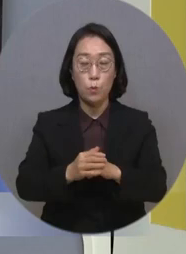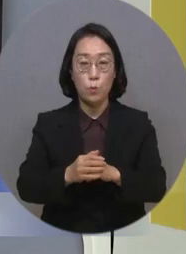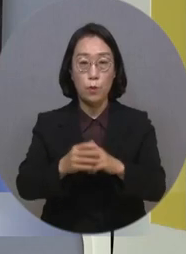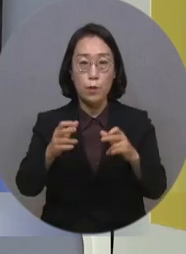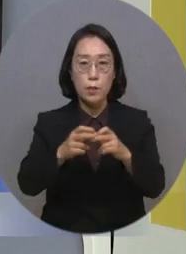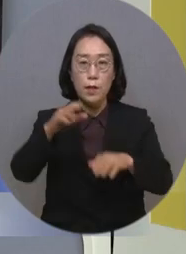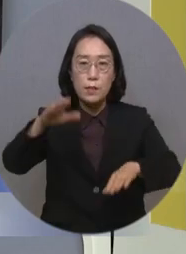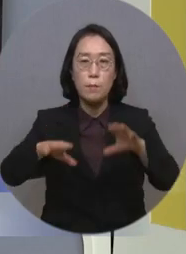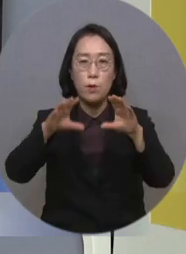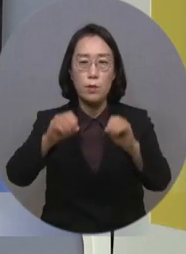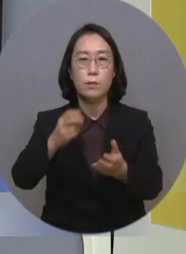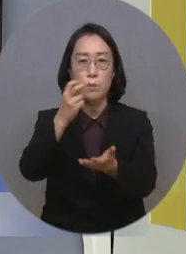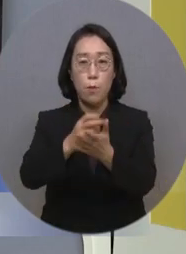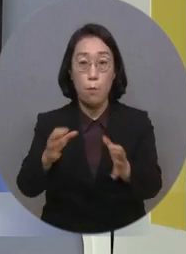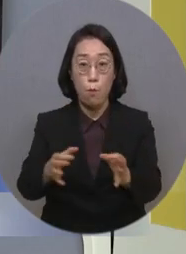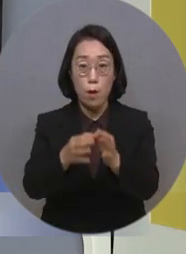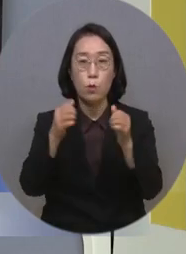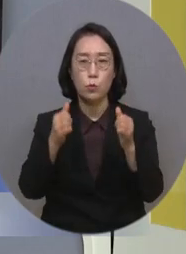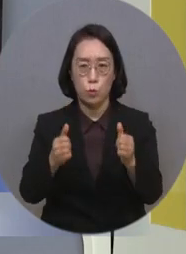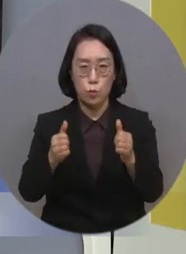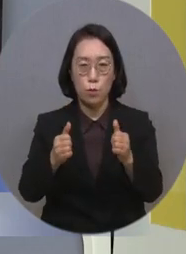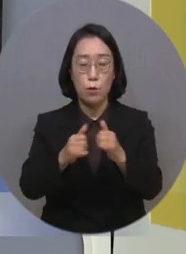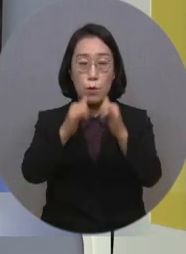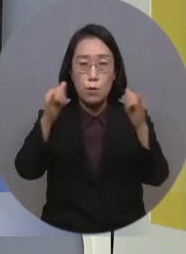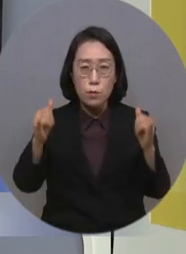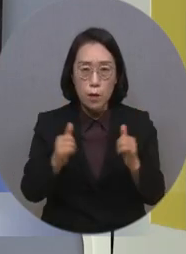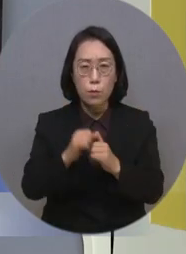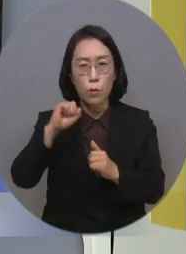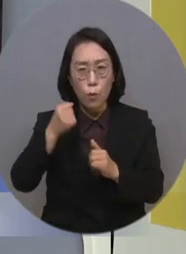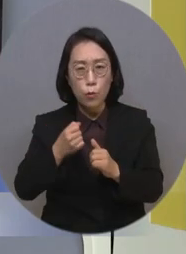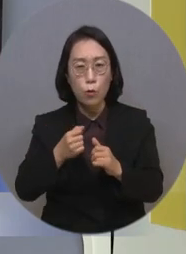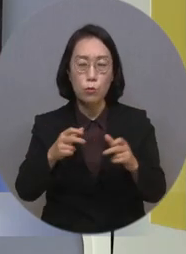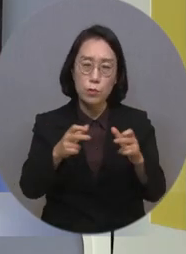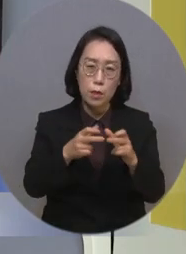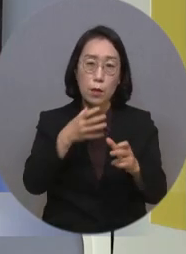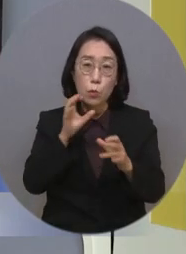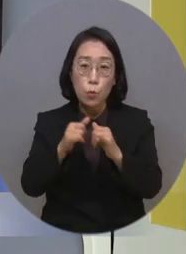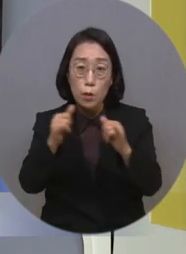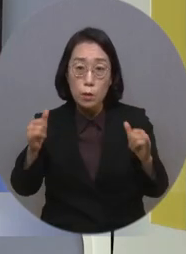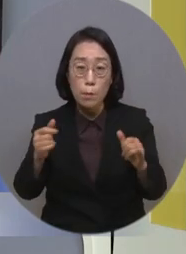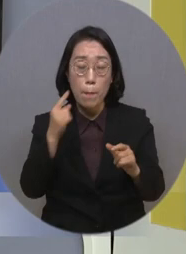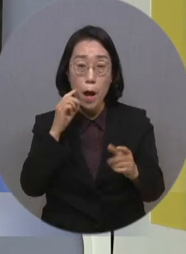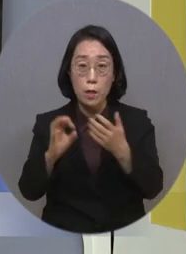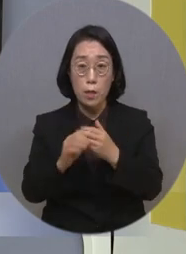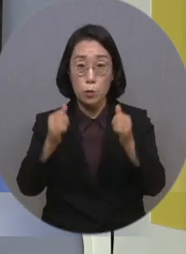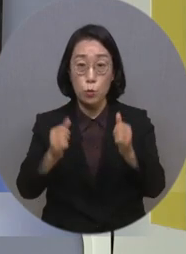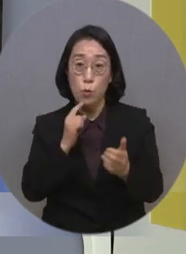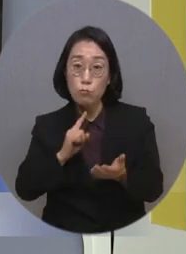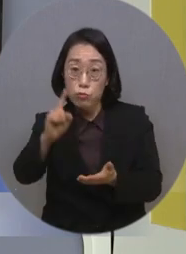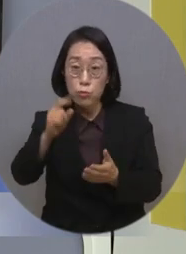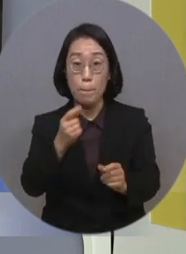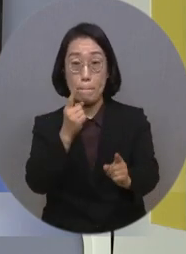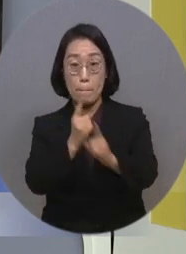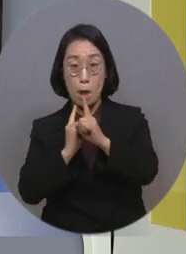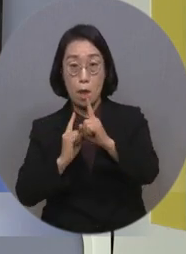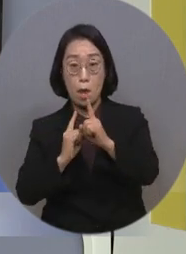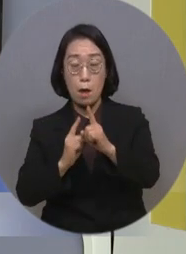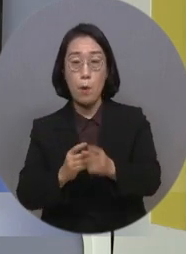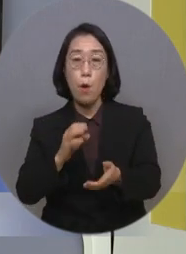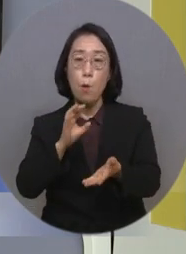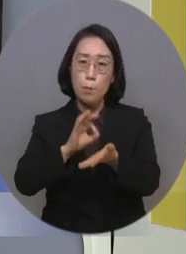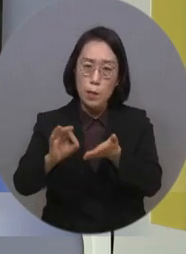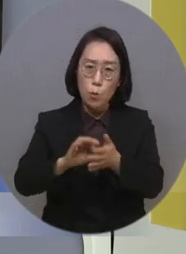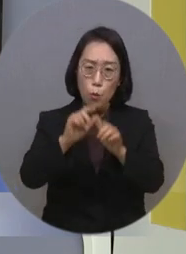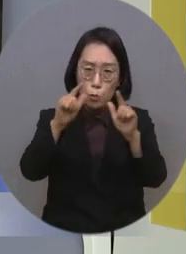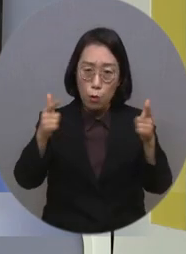장애인 차별금지법에 관한 소송에서 사회적 약자나 소수자인 원고가 패소할 경우 피고 측이 변호사 비용과